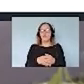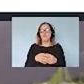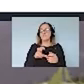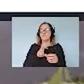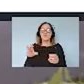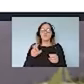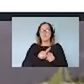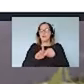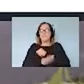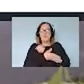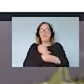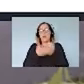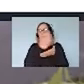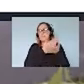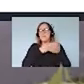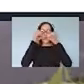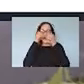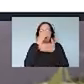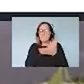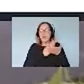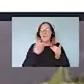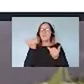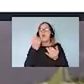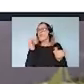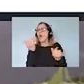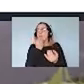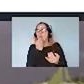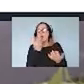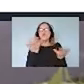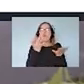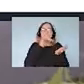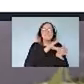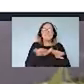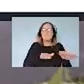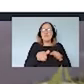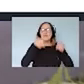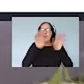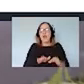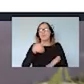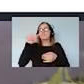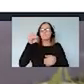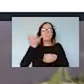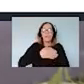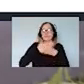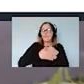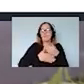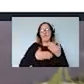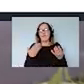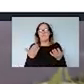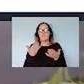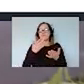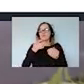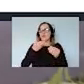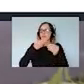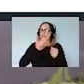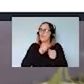Czy wspierają Google Mapsy, na których szukamy informacji, gdzie zjeść albo gdzie jest najbliższy sklepik czy stacja benzynowa, ale no nadal